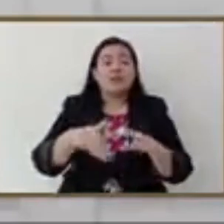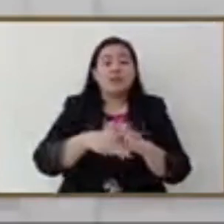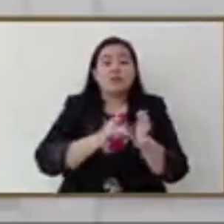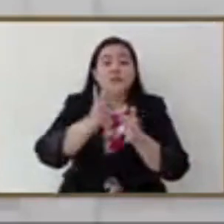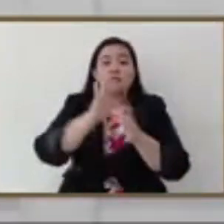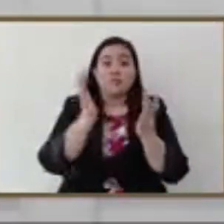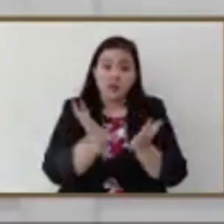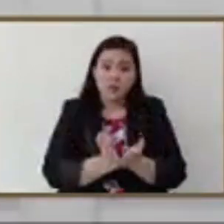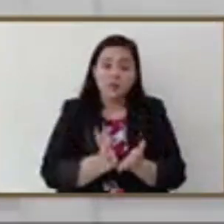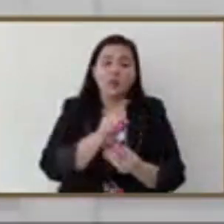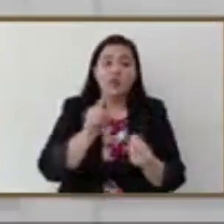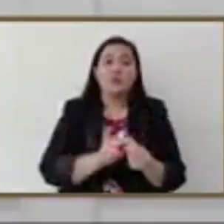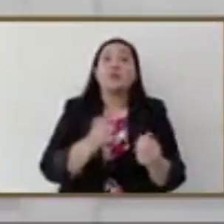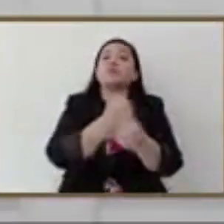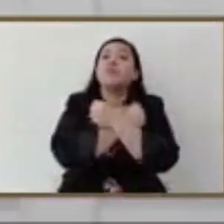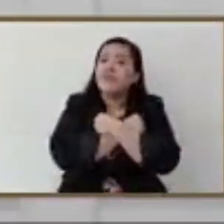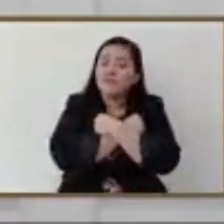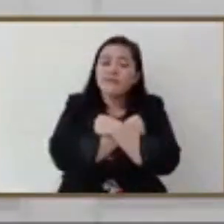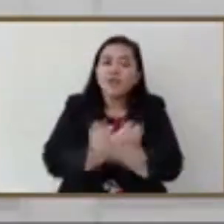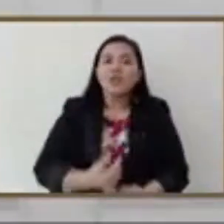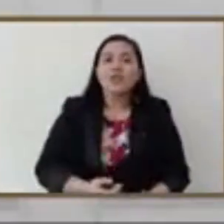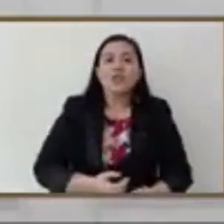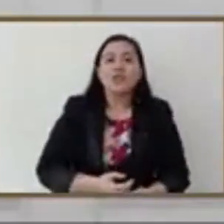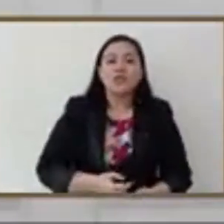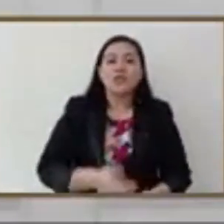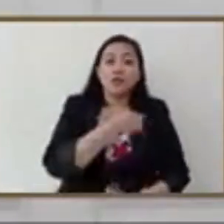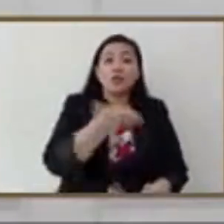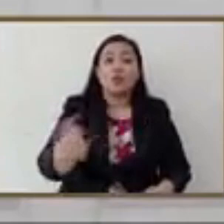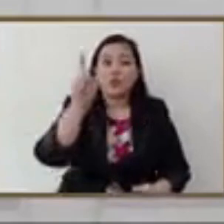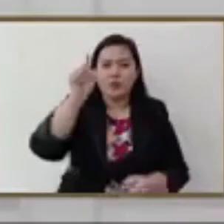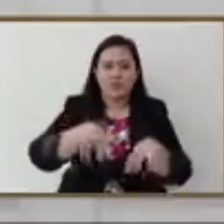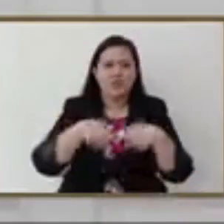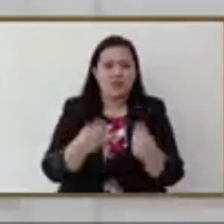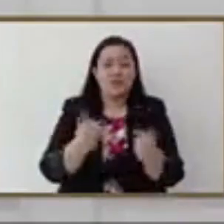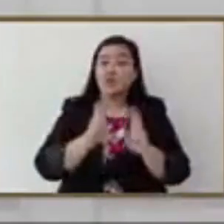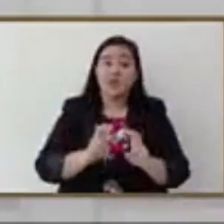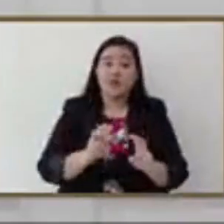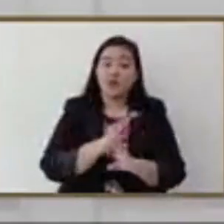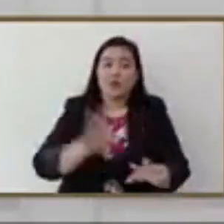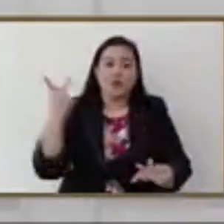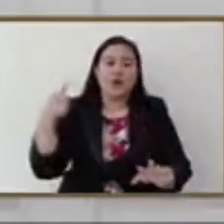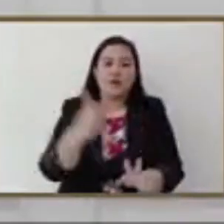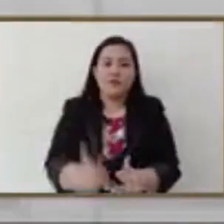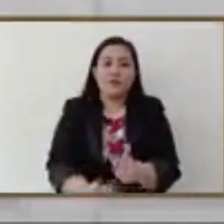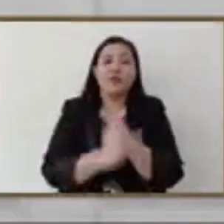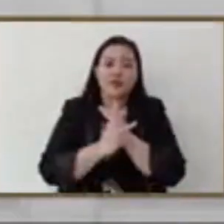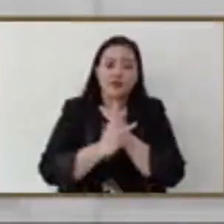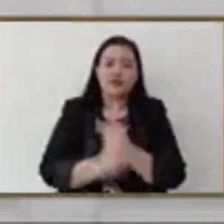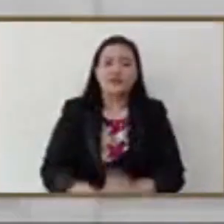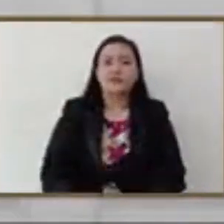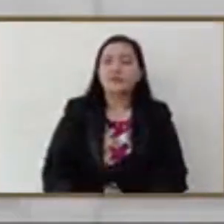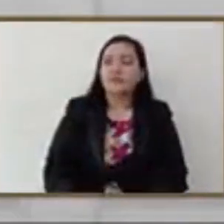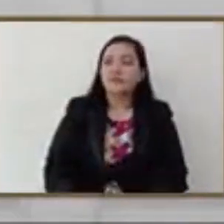You see? Sapagkat iniisip natin at tinuturo ng Biblia, kung tayo nagbibigay sapat gusto nating meron tayong